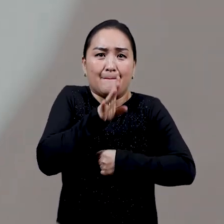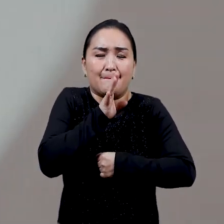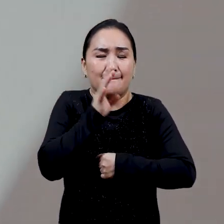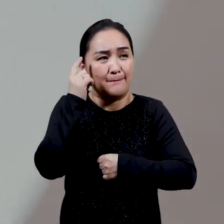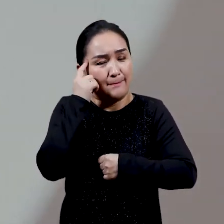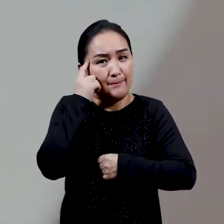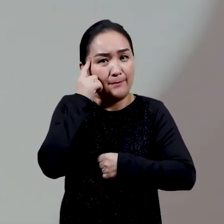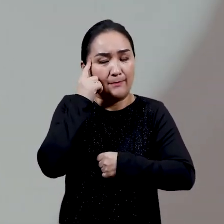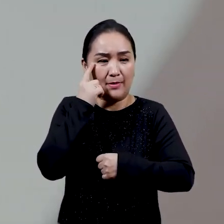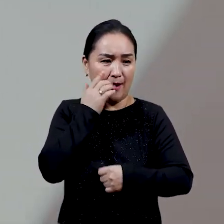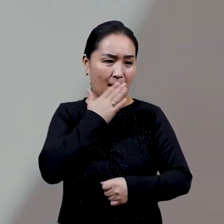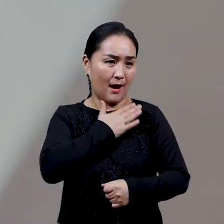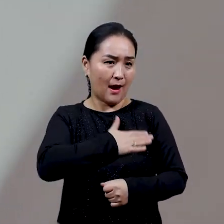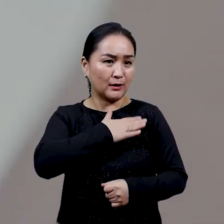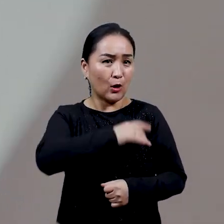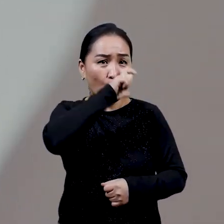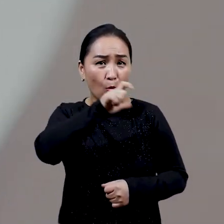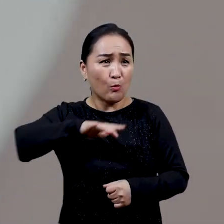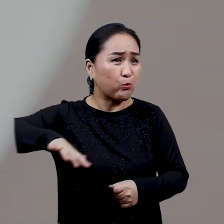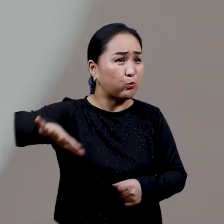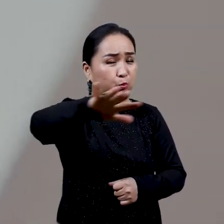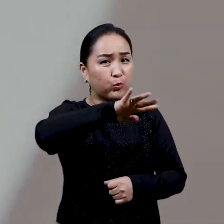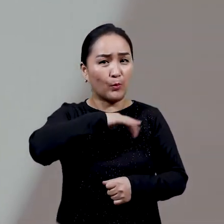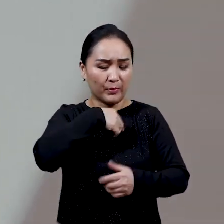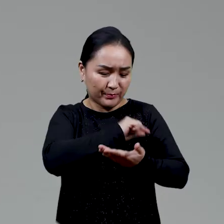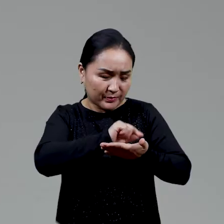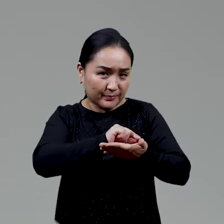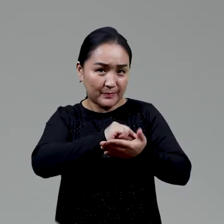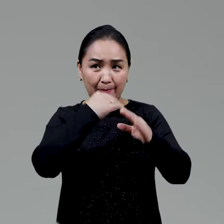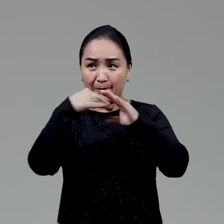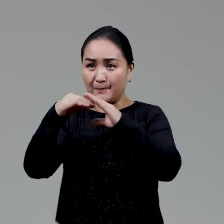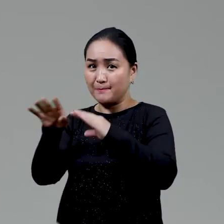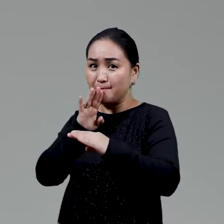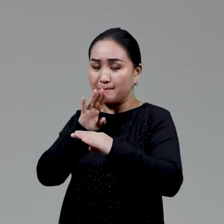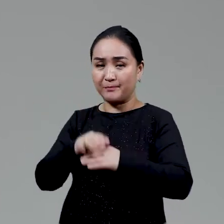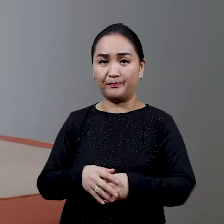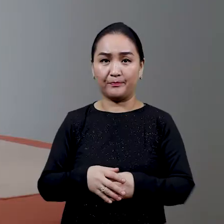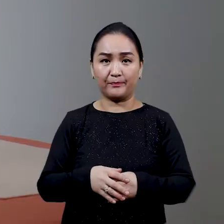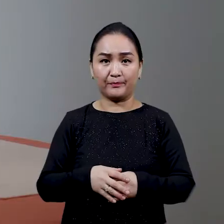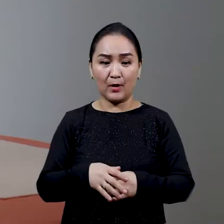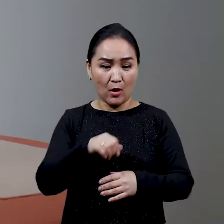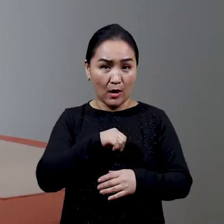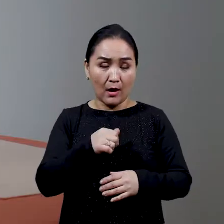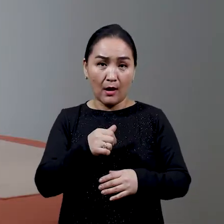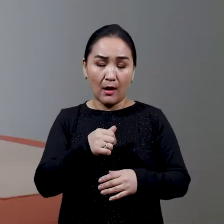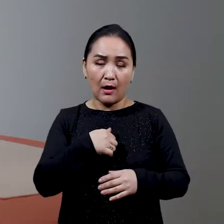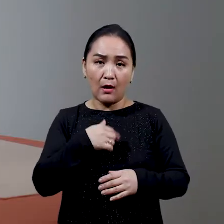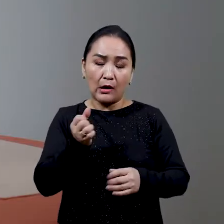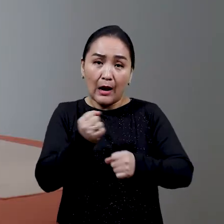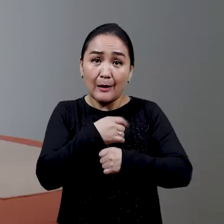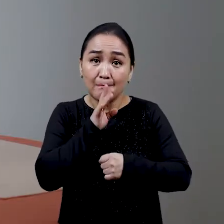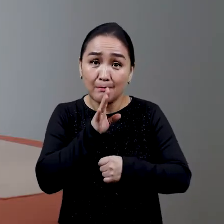өдөр би хайртай бүхэндээ бүгдд нь захаа бичсэн юм. Аа аминдаа хүрчхий гэдэг чинь одоо амиа оролчих гэсэн